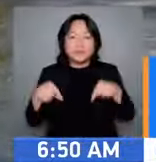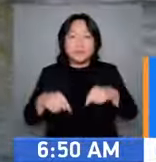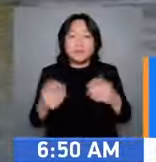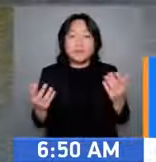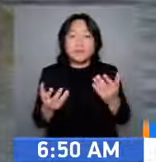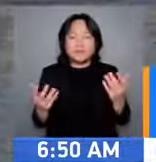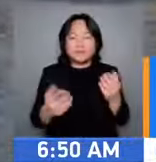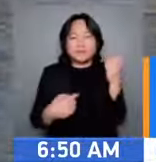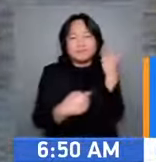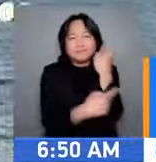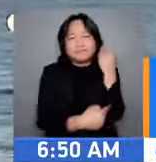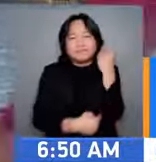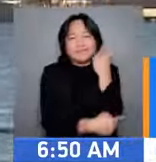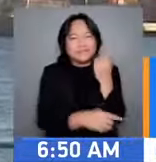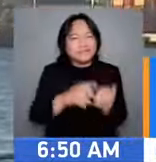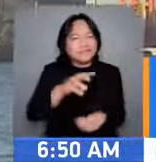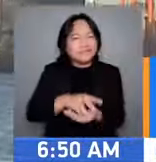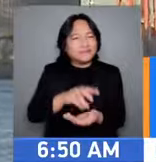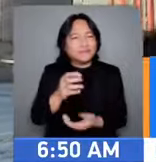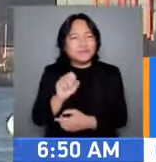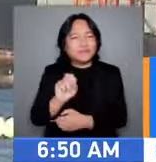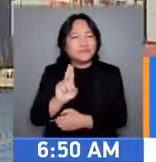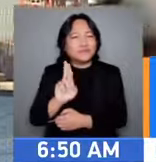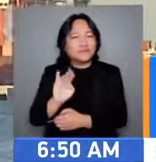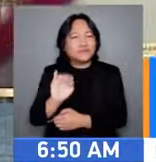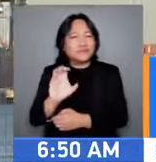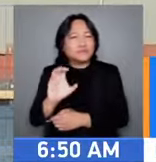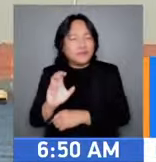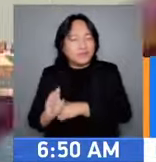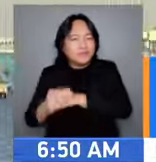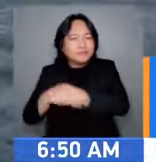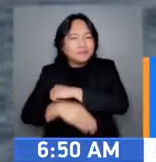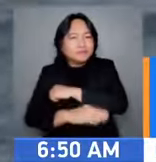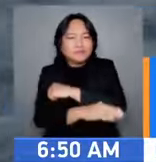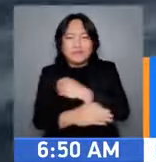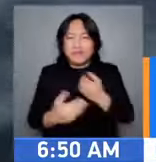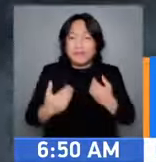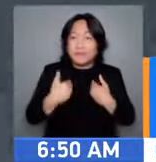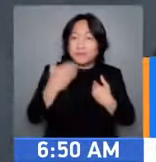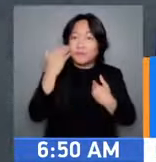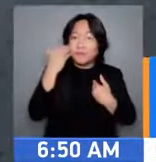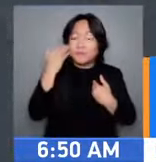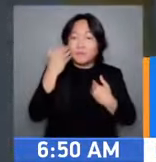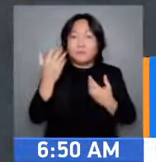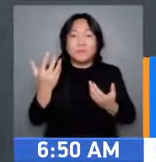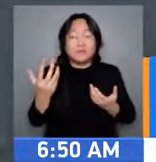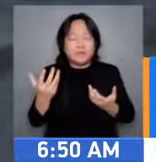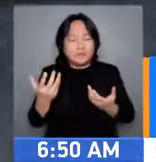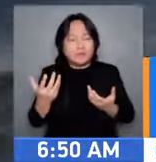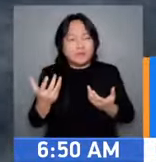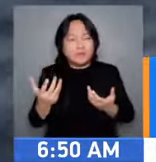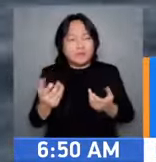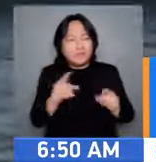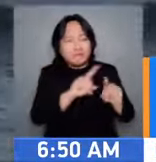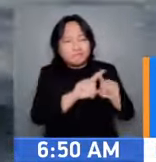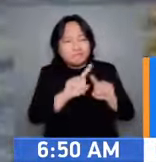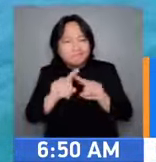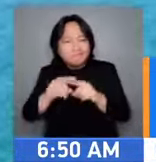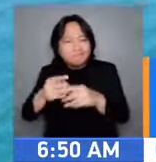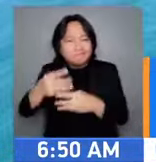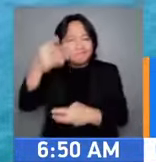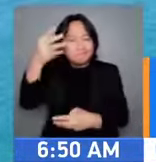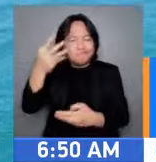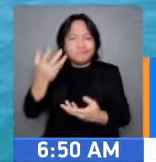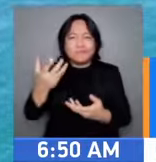kapuso. Meron ditong parasailing! Parasailing? Diba? Ano pa dyan, sir? Oh, meron ditong banduagon. Ako,